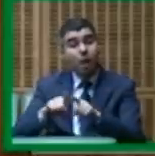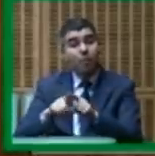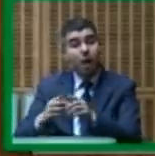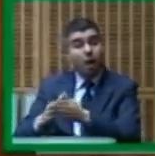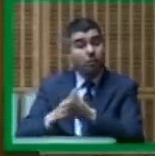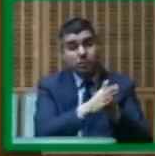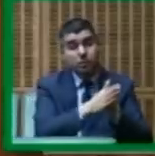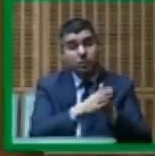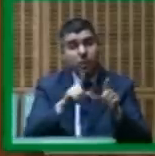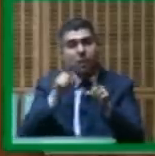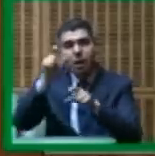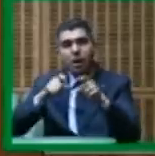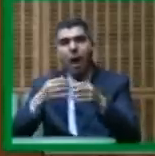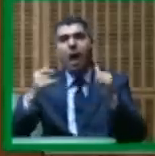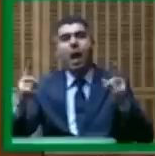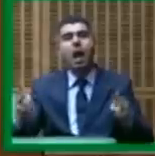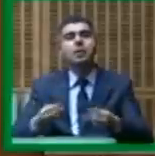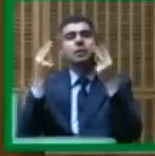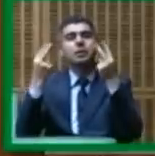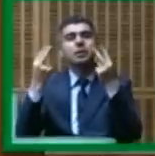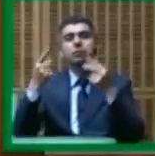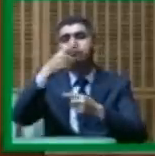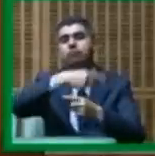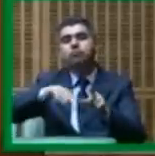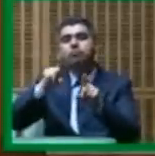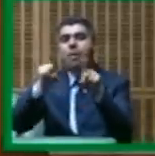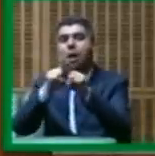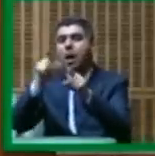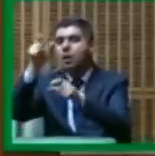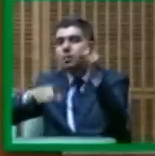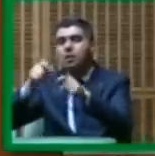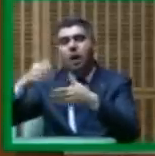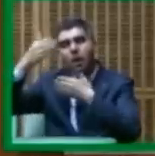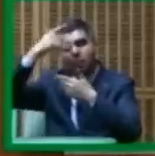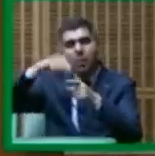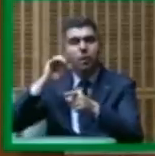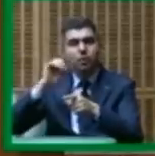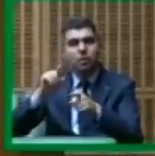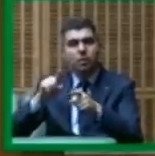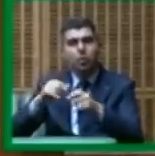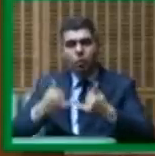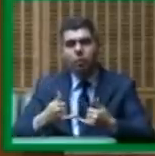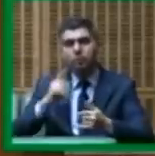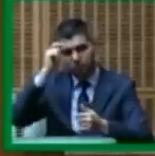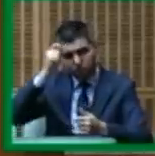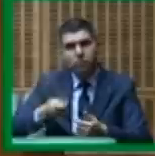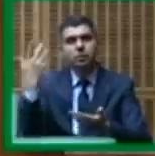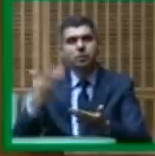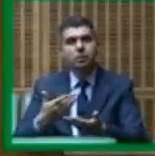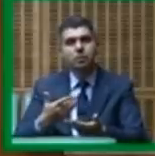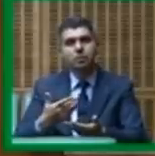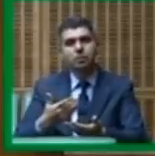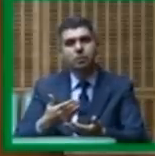الحكومة ستصبح مواطنا عاجزا أن تنفع بلدك من الناحية العملية، ما اليومية،